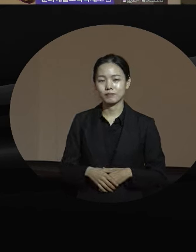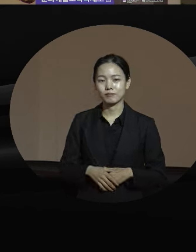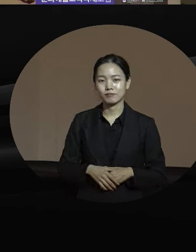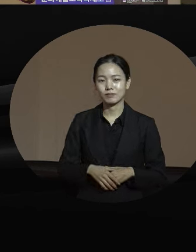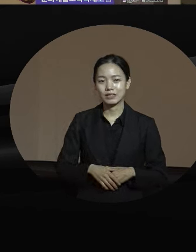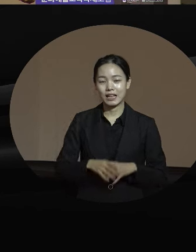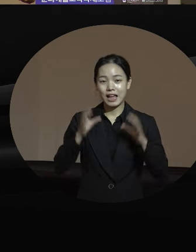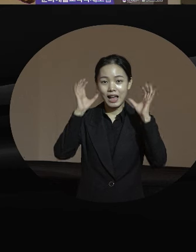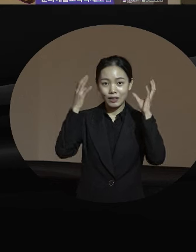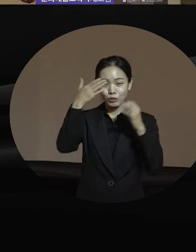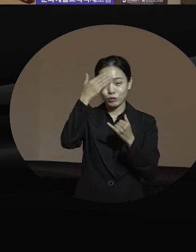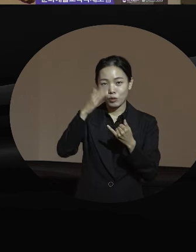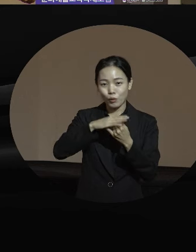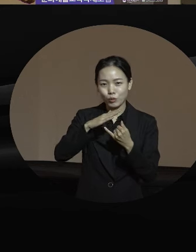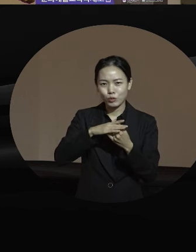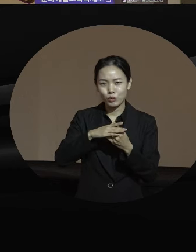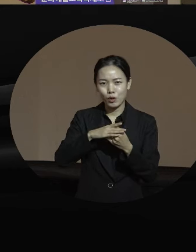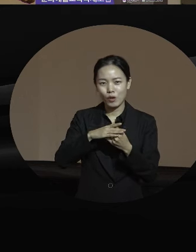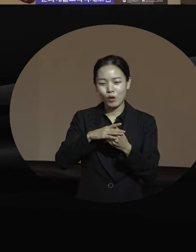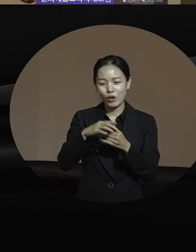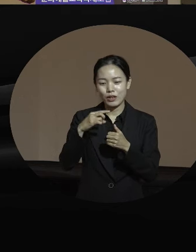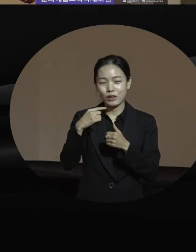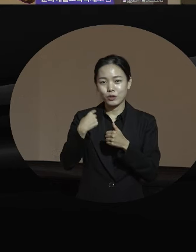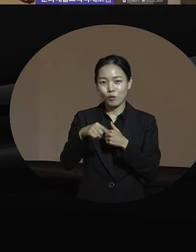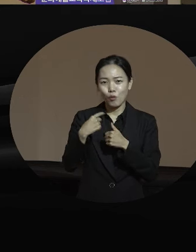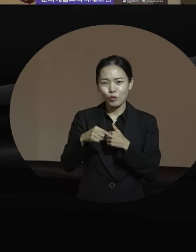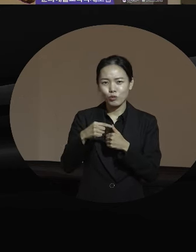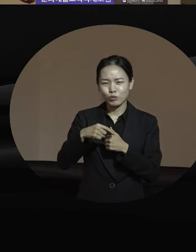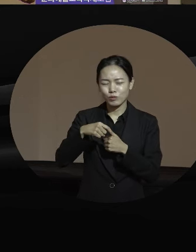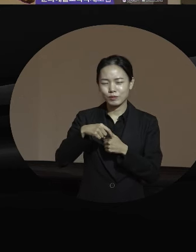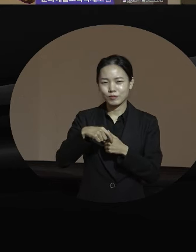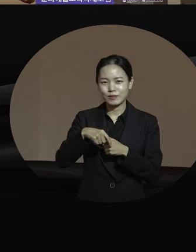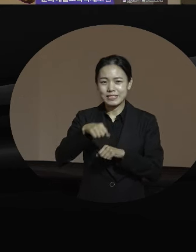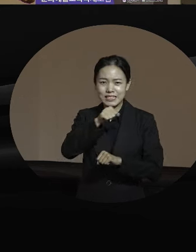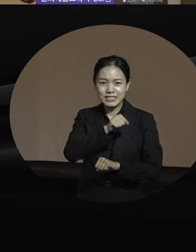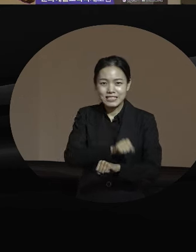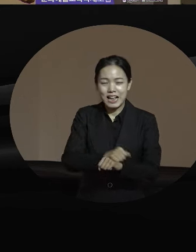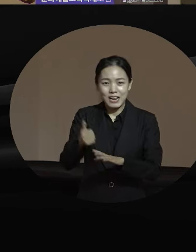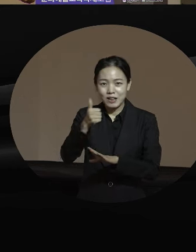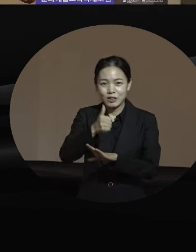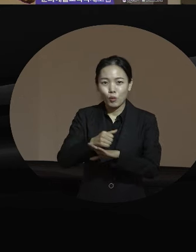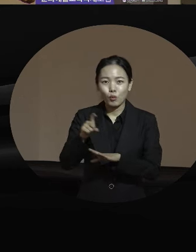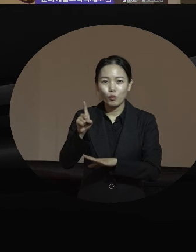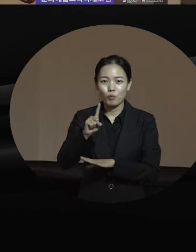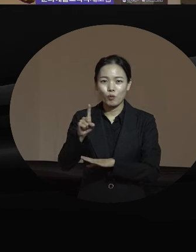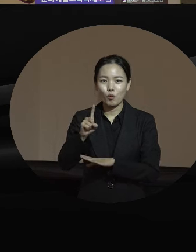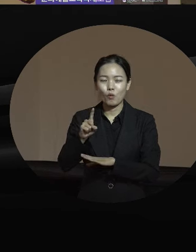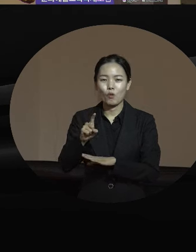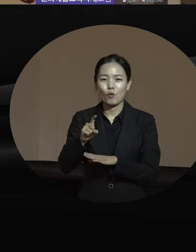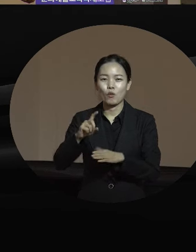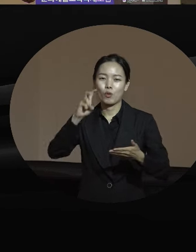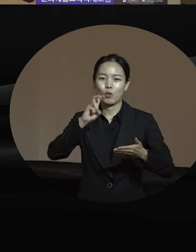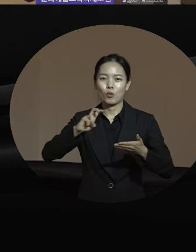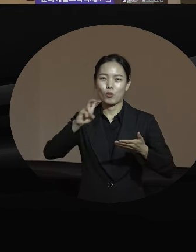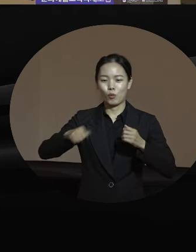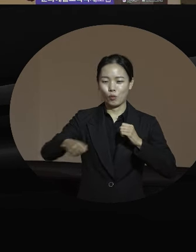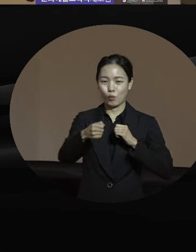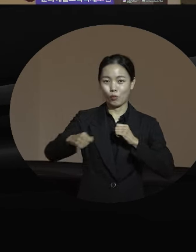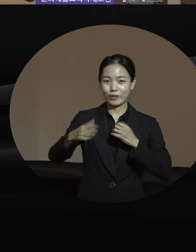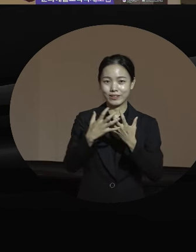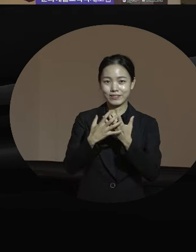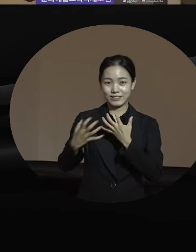모델이 되고 있는 꿈의 오케스트라는 국가 주도의 정책 사업으로 시작해서 지자체 자립 모델로 전환하여 정착한 사업이라고